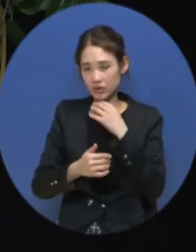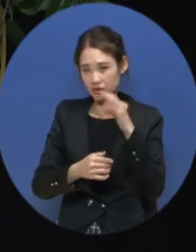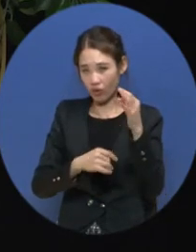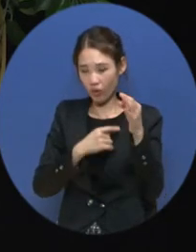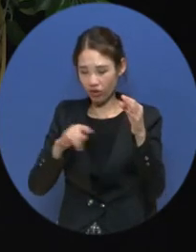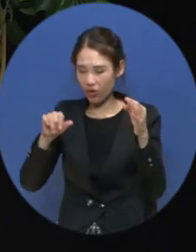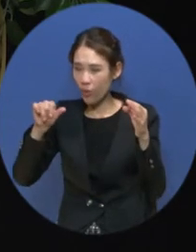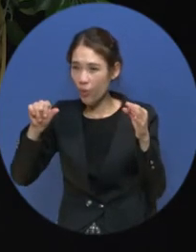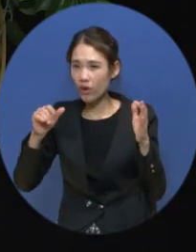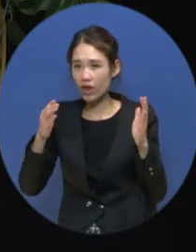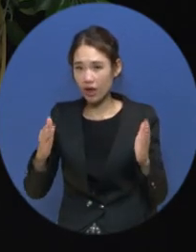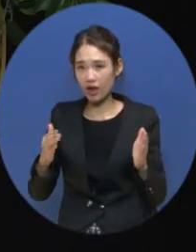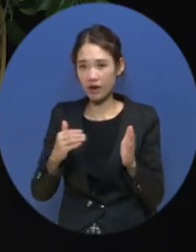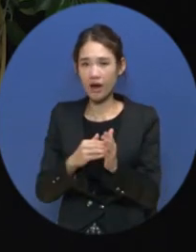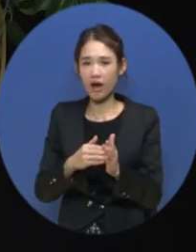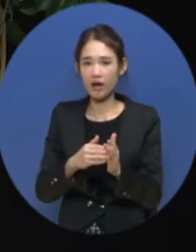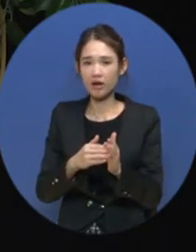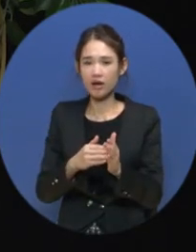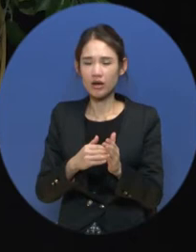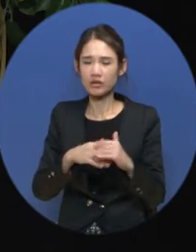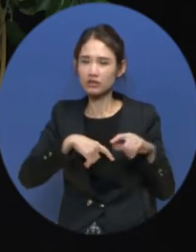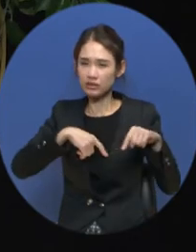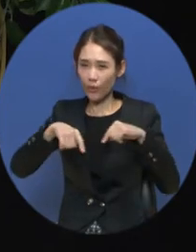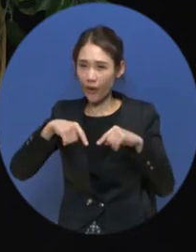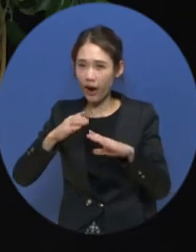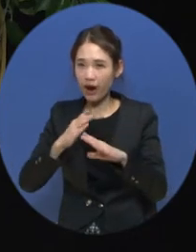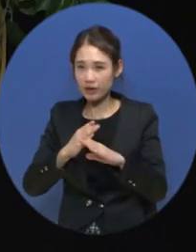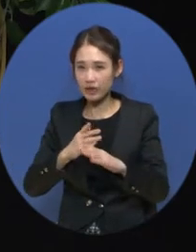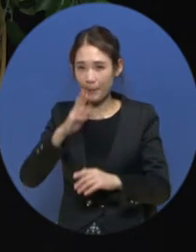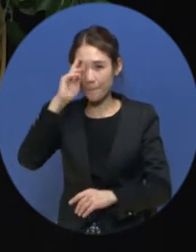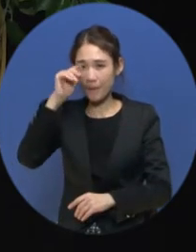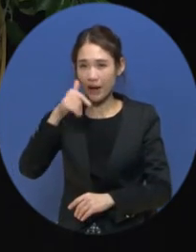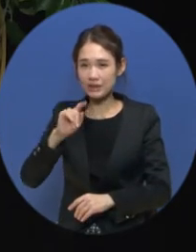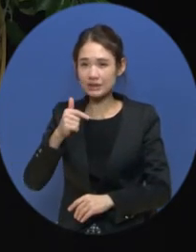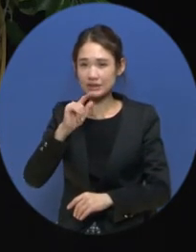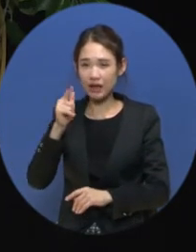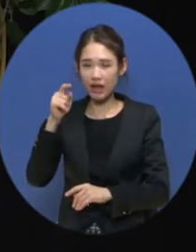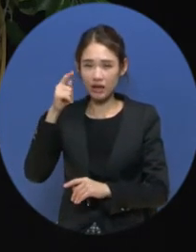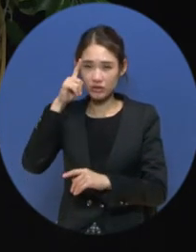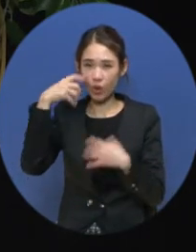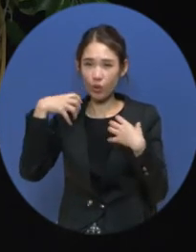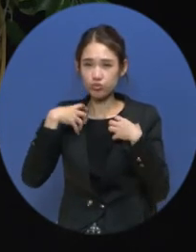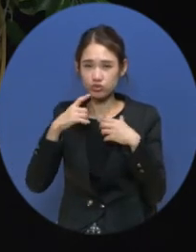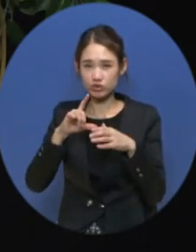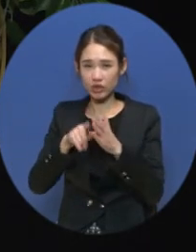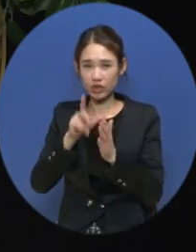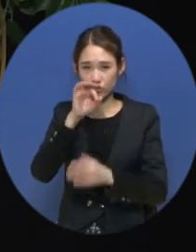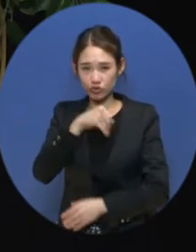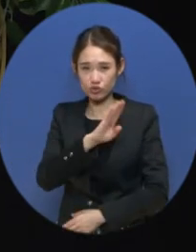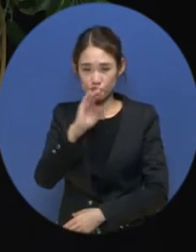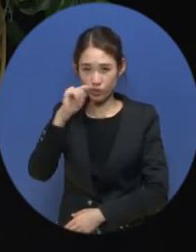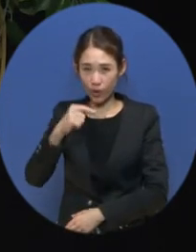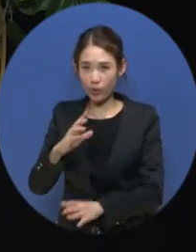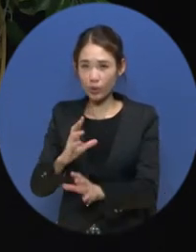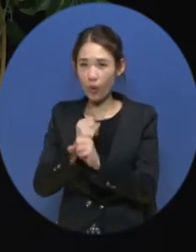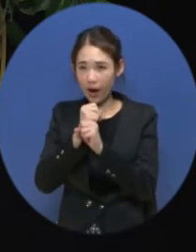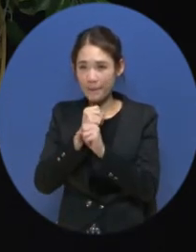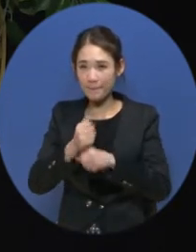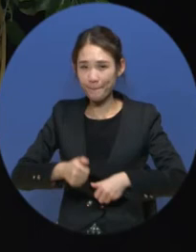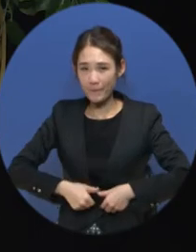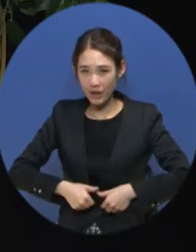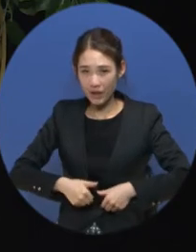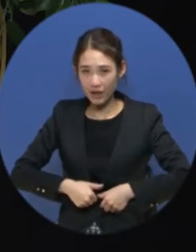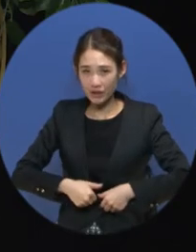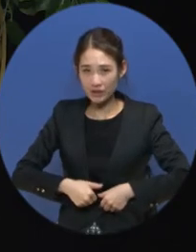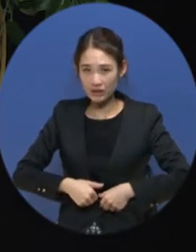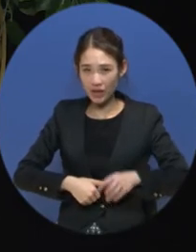5세까지 그렇게 하다가 박근혜 정부 때인지 그 유보통합을 해야 된다 해서 딱 단추를